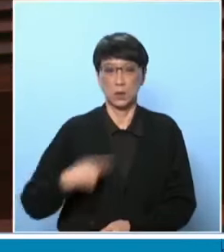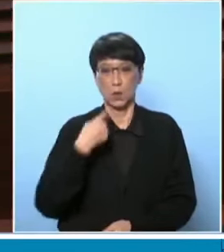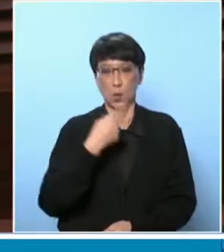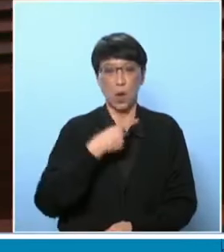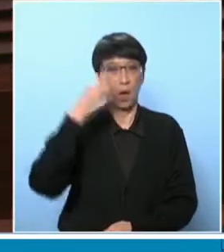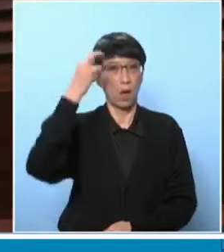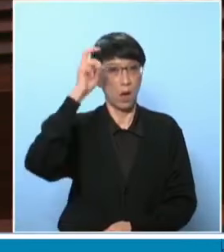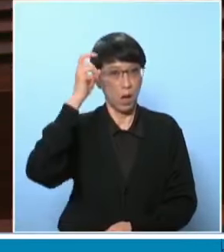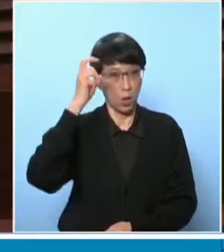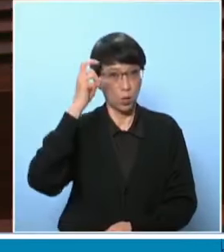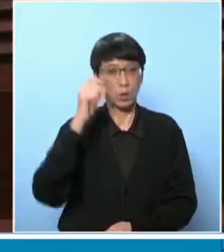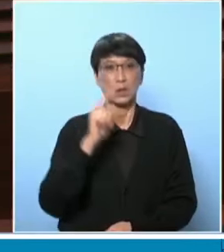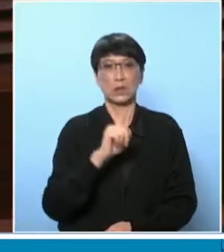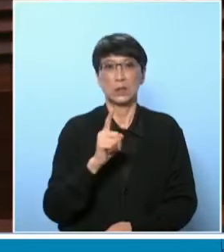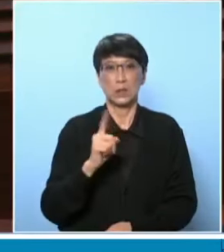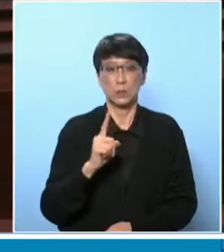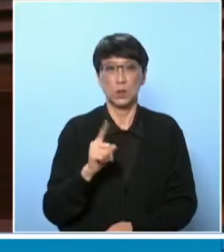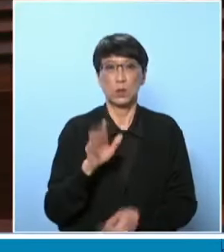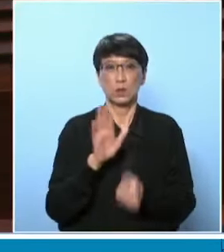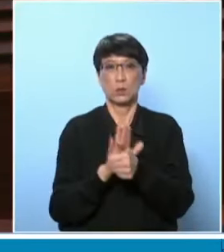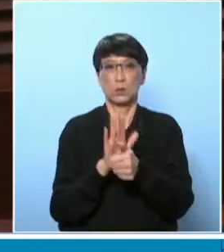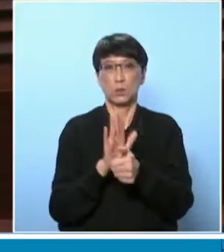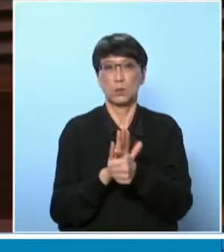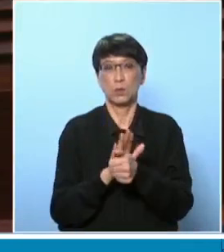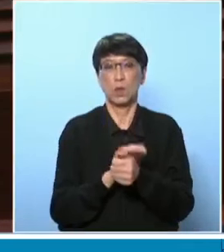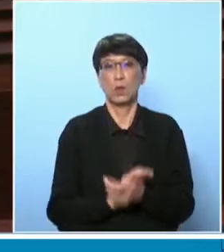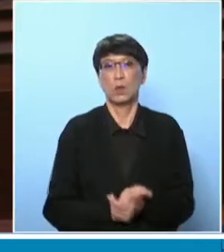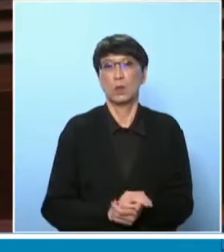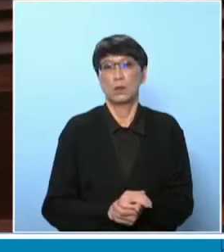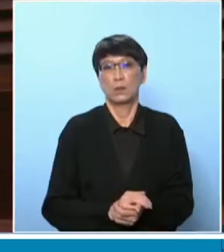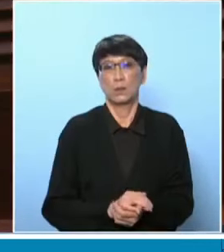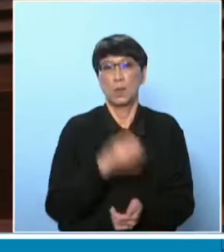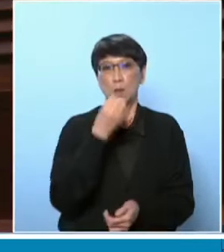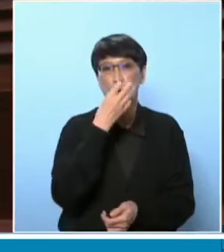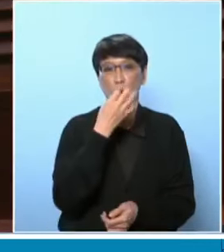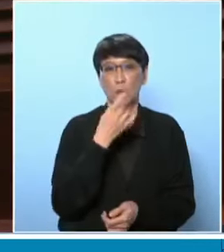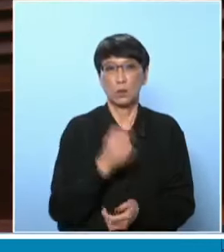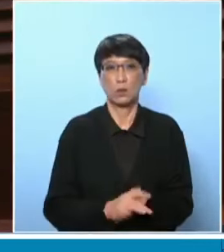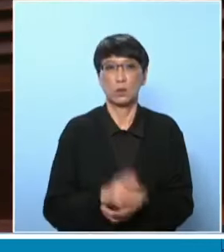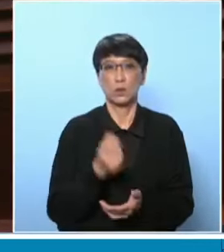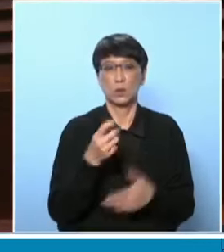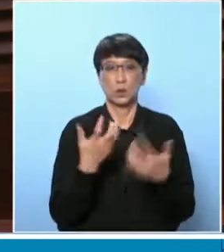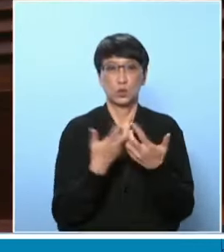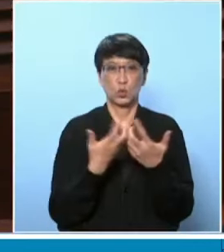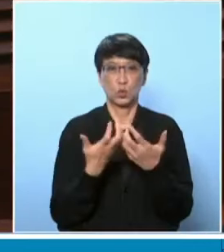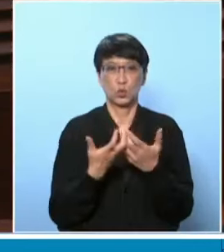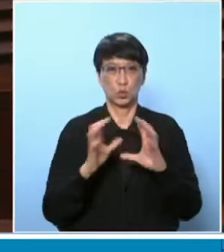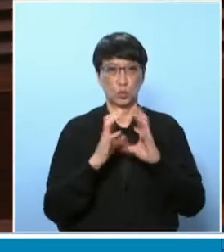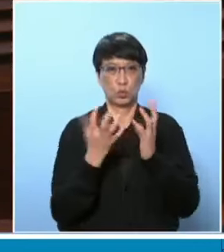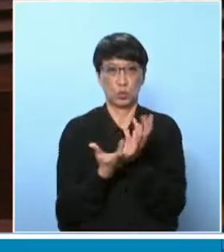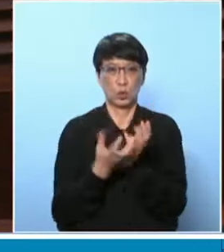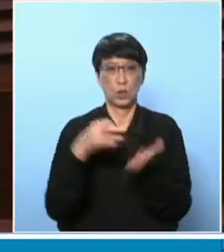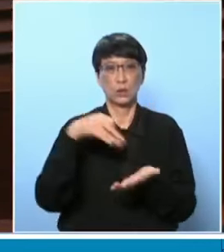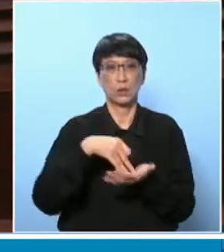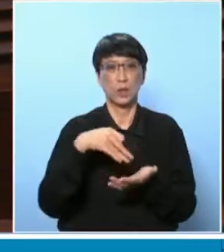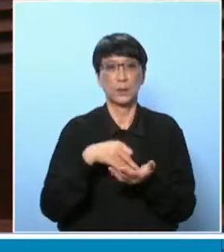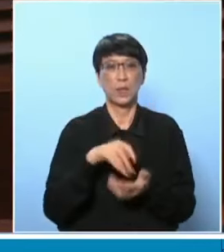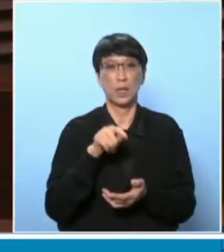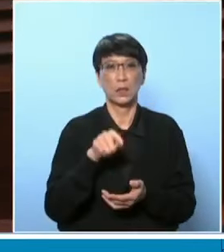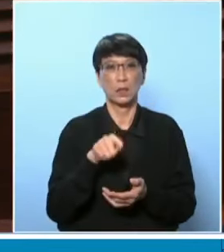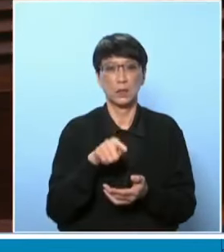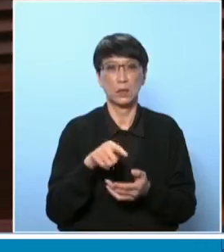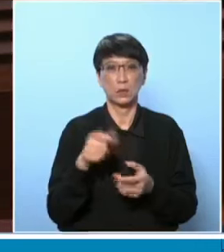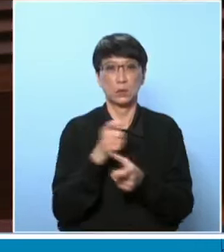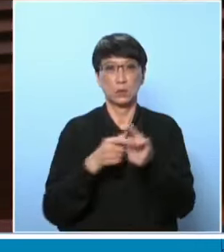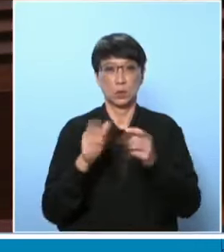都可以考慮咧點樣令到我哋更加多喺香港少數族裔嘅香港居民都參與喺呢個行